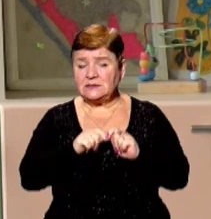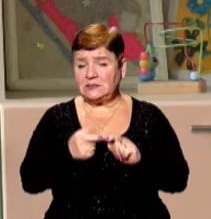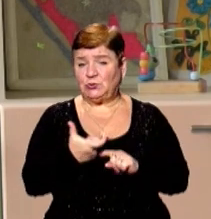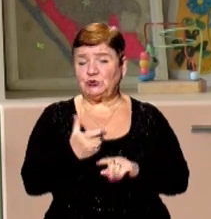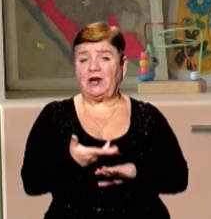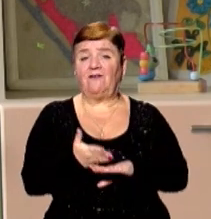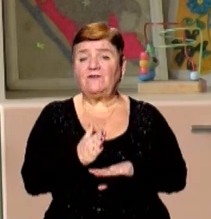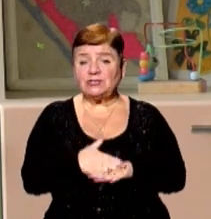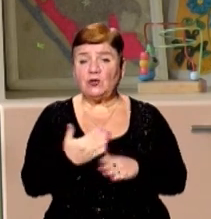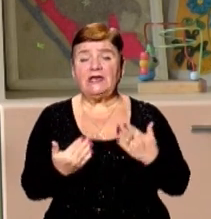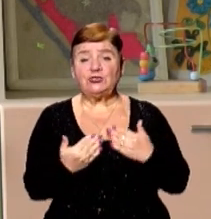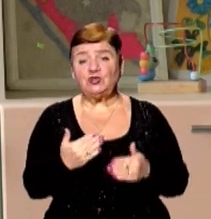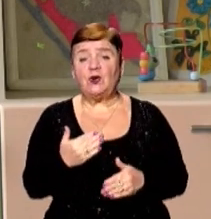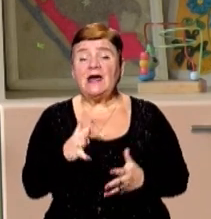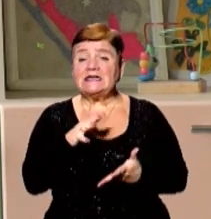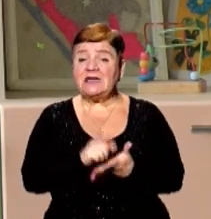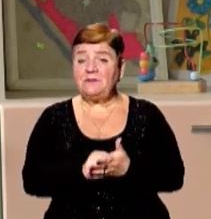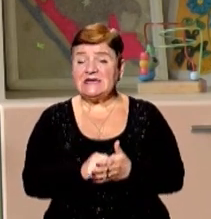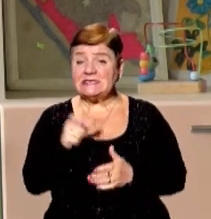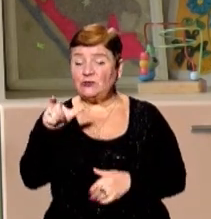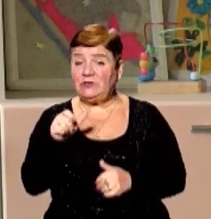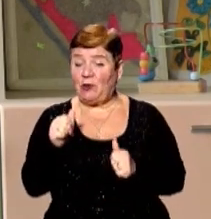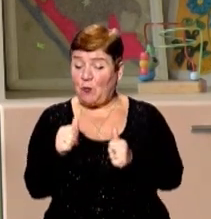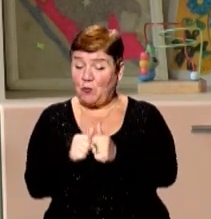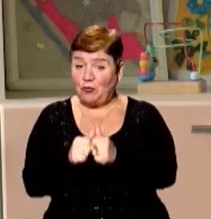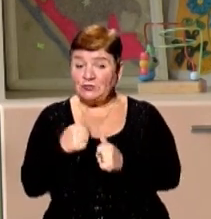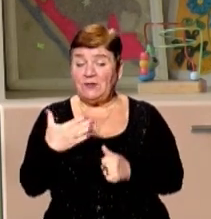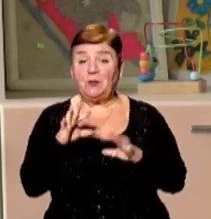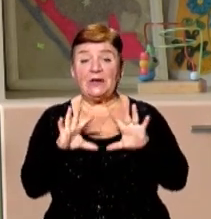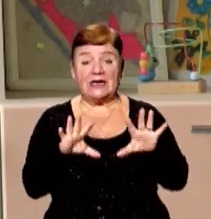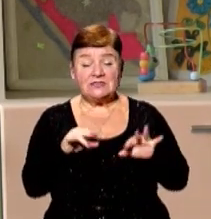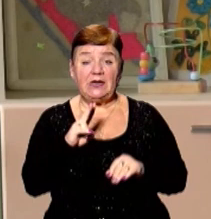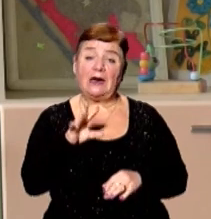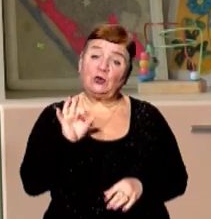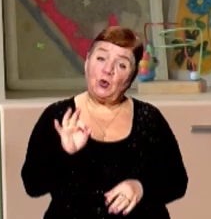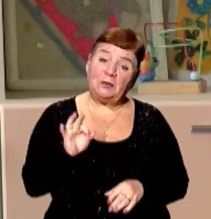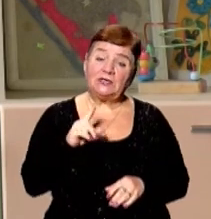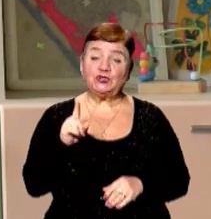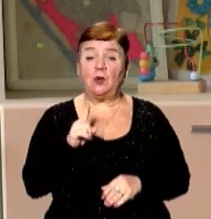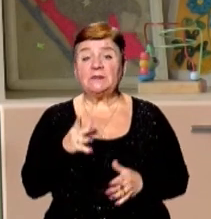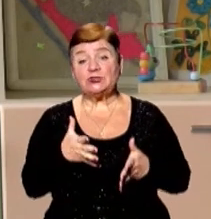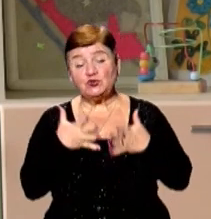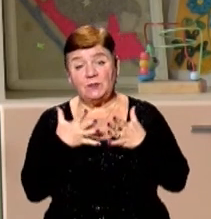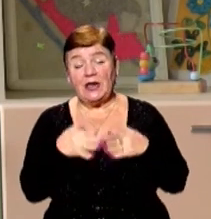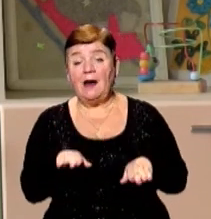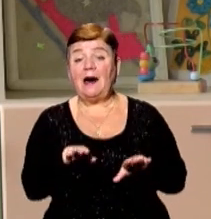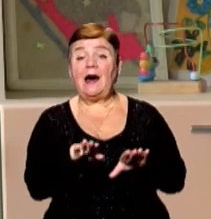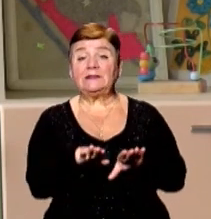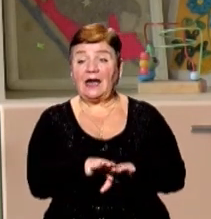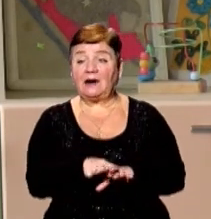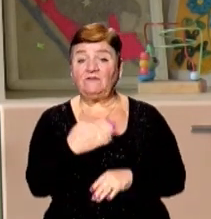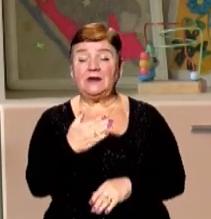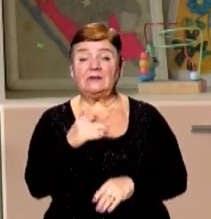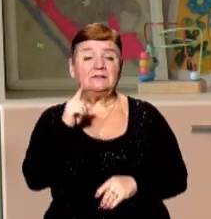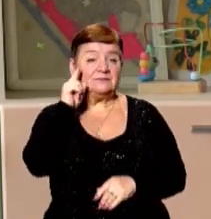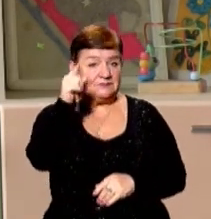ти займаєшся з людиною поруч, він тобі зразу пояснює, що як недобре, щоб я зрозуміла. А так він